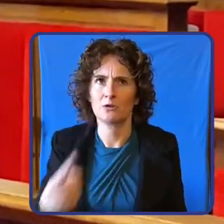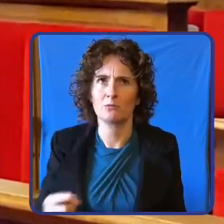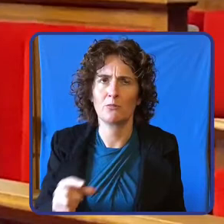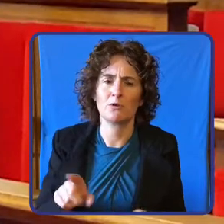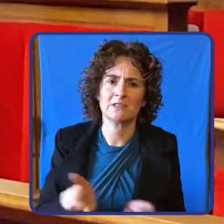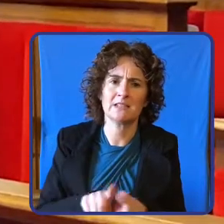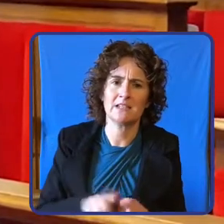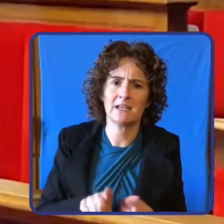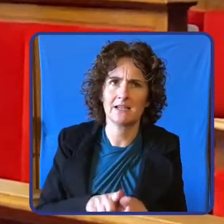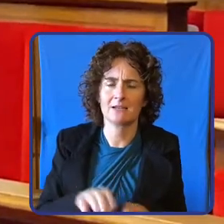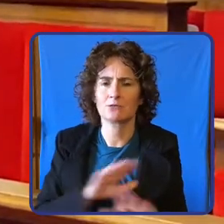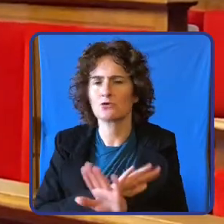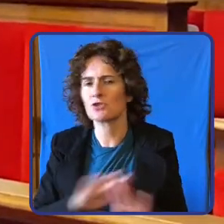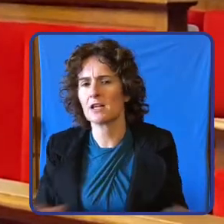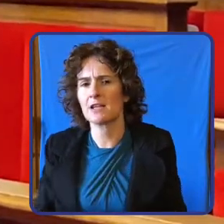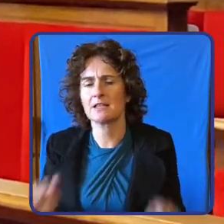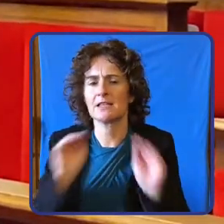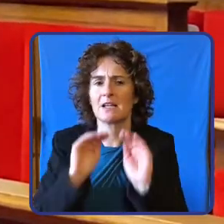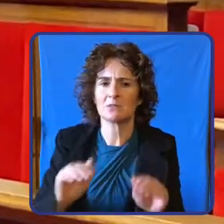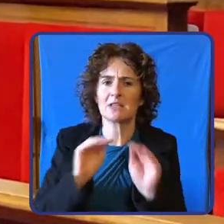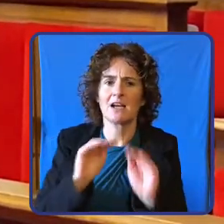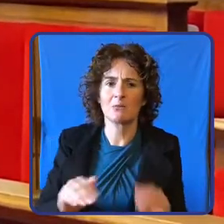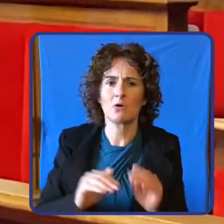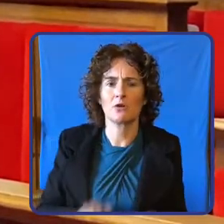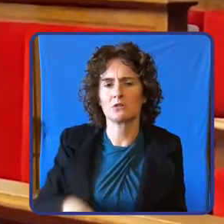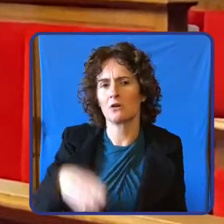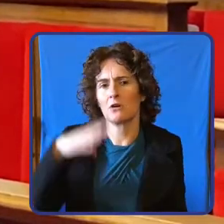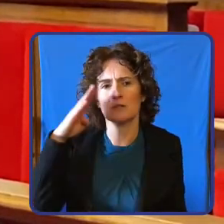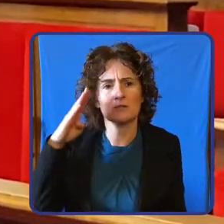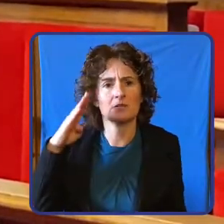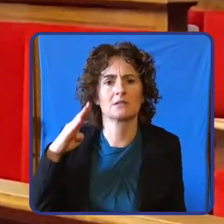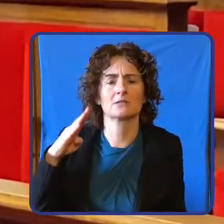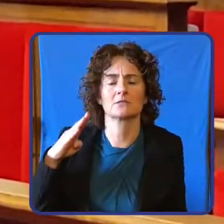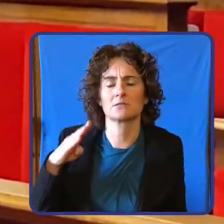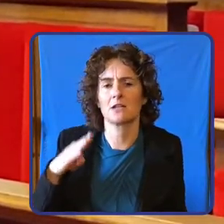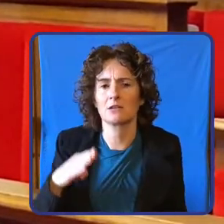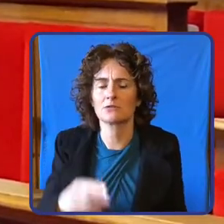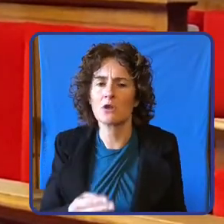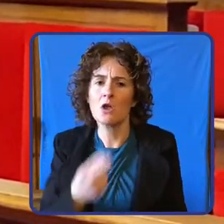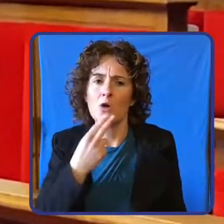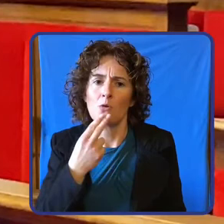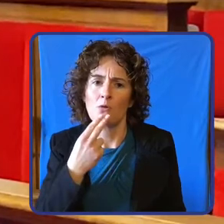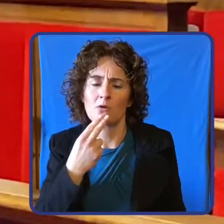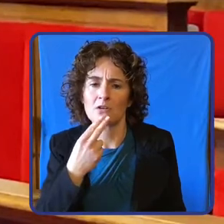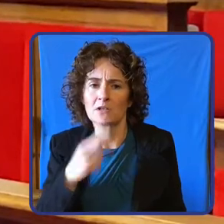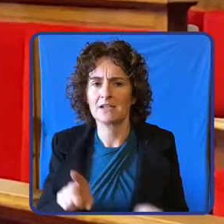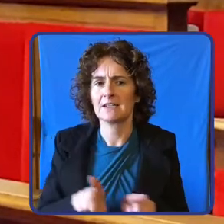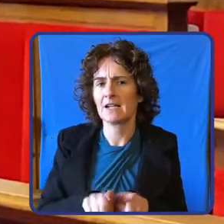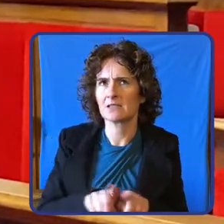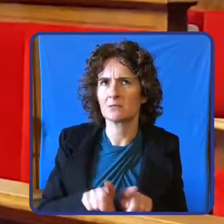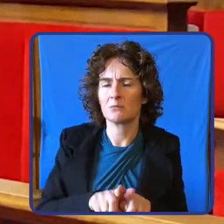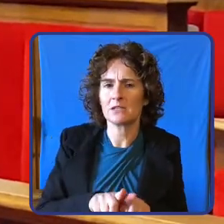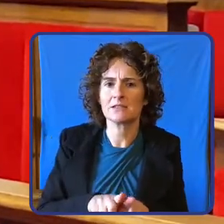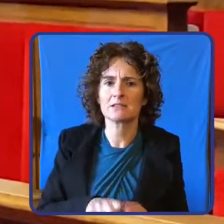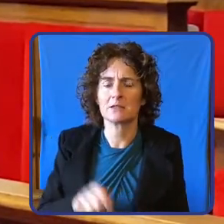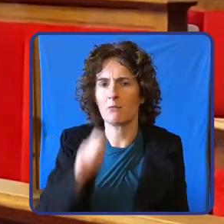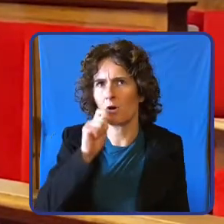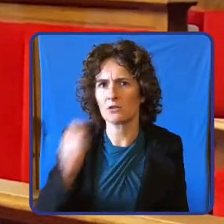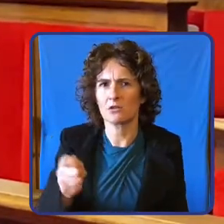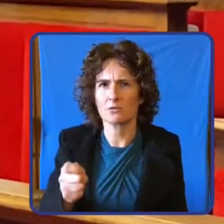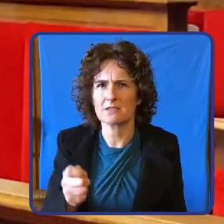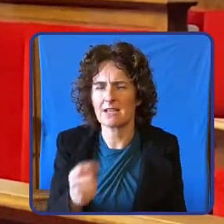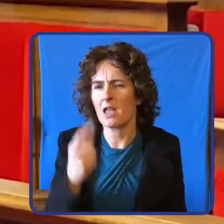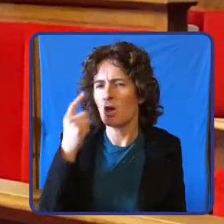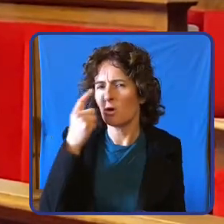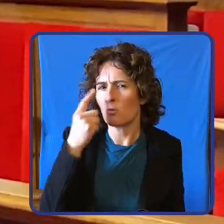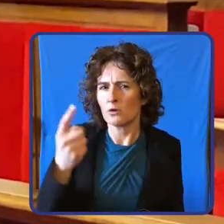hogy senki nem támogatta jobban katonailag Ukrajnát, mint Magyarország. Magyarországon. Gondolkozzon már rajta, hogy ennek milyen kockázata van